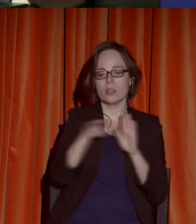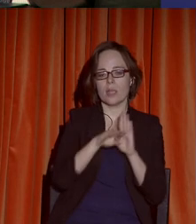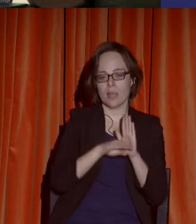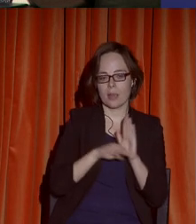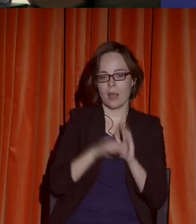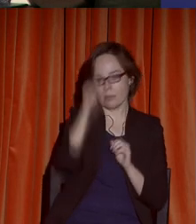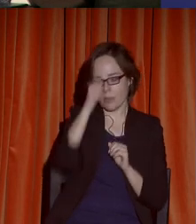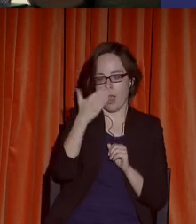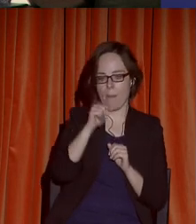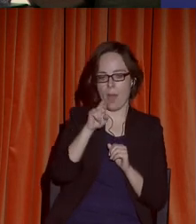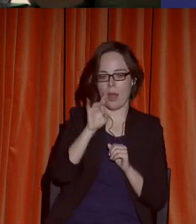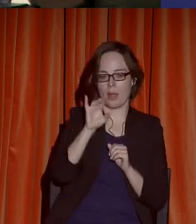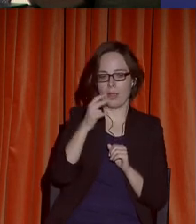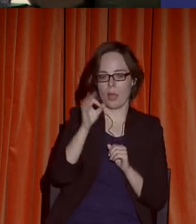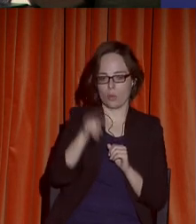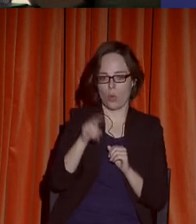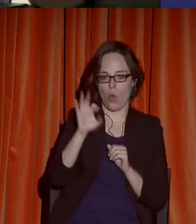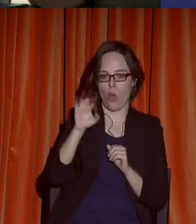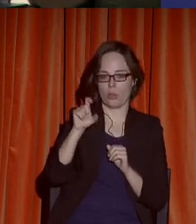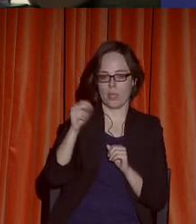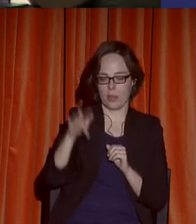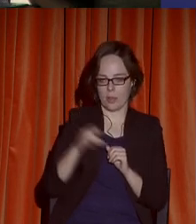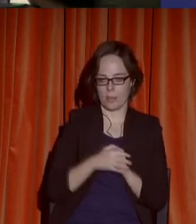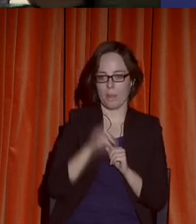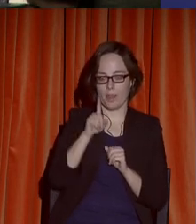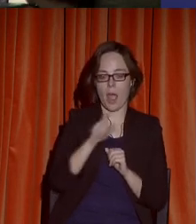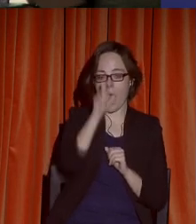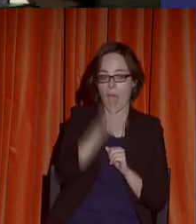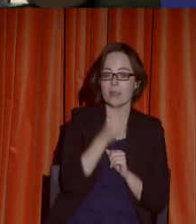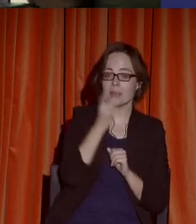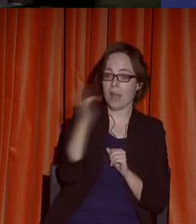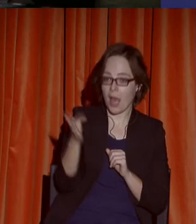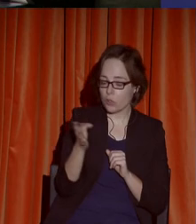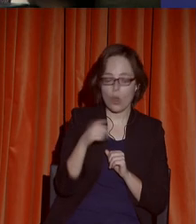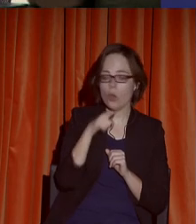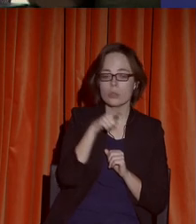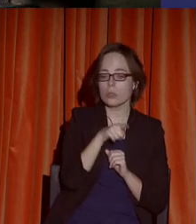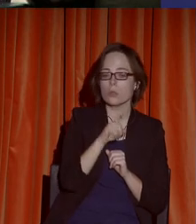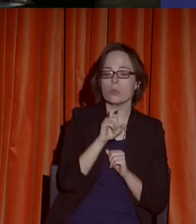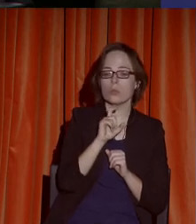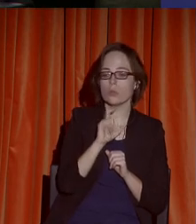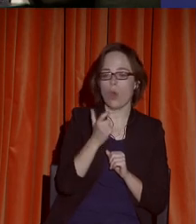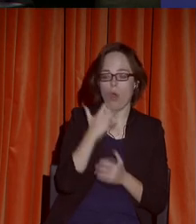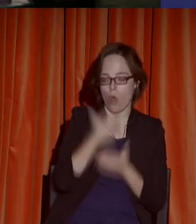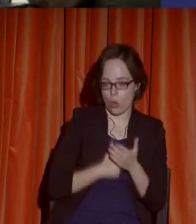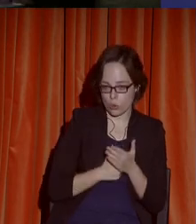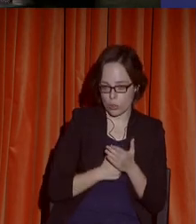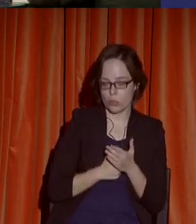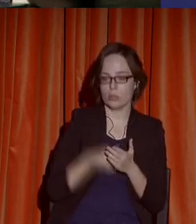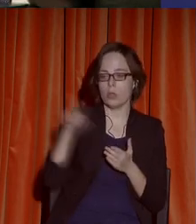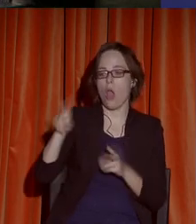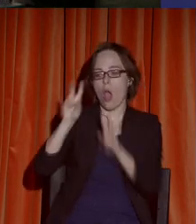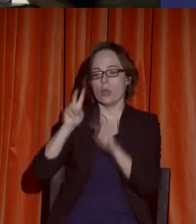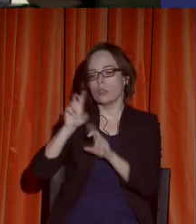marginesu oceny. Z punktu widzenia skarżących wprowadza istotną zmianę, mianowicie skraca termin na wniesienie skargi Trybunału z 6 do